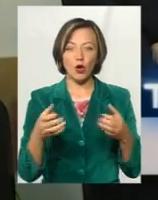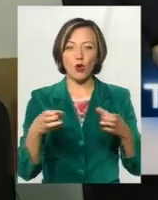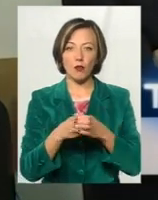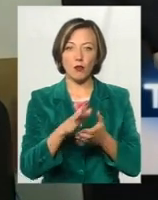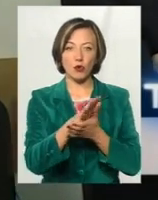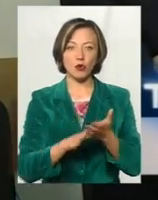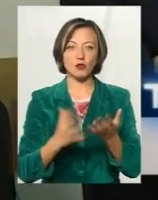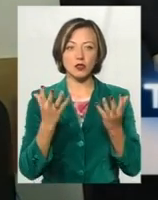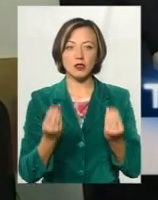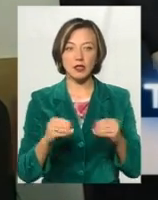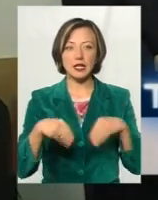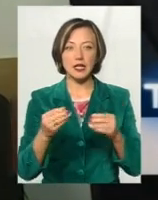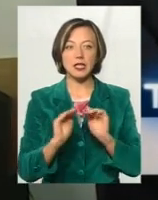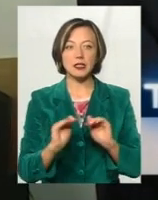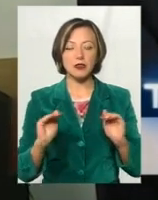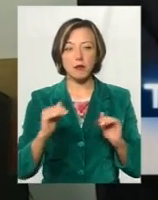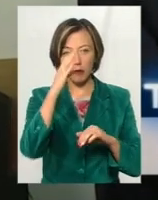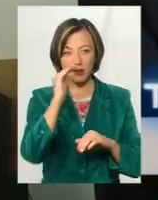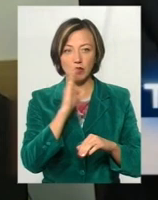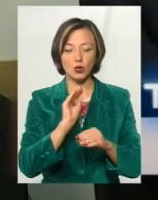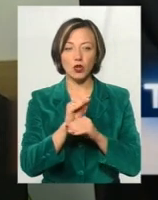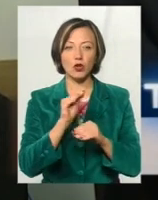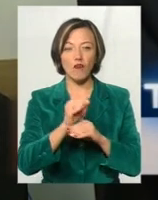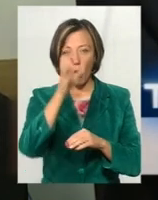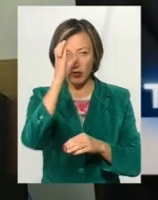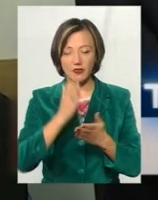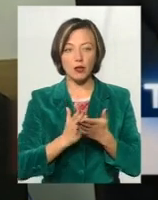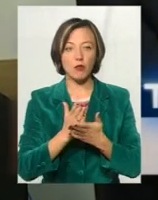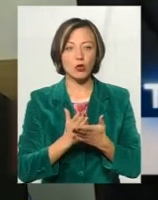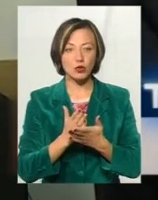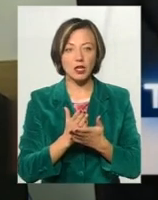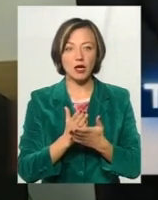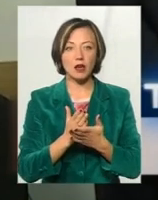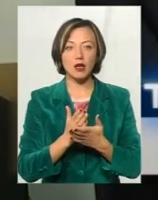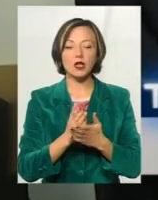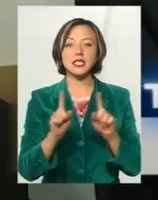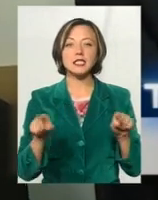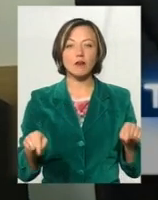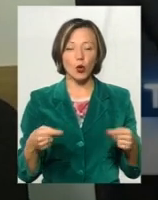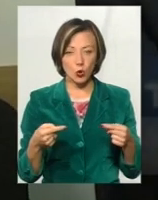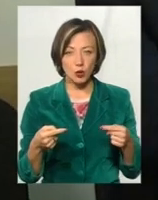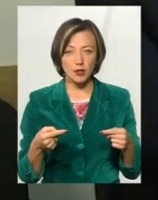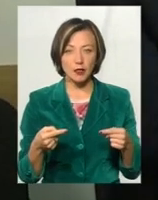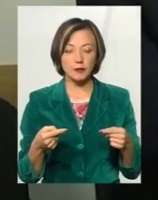надається дітям та їх батькам додаткові освітні послуги. З приводу цього створюється